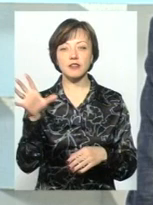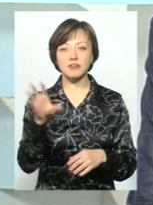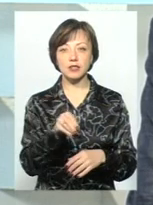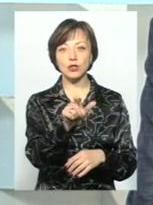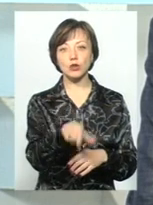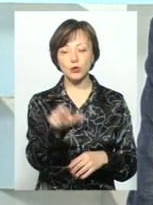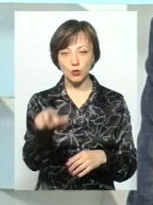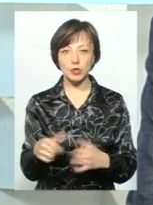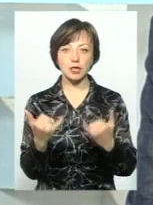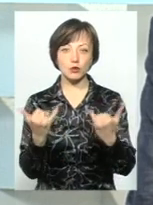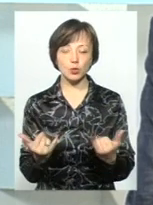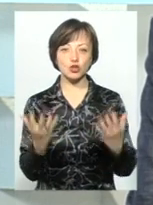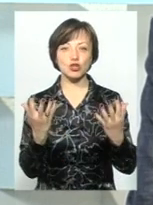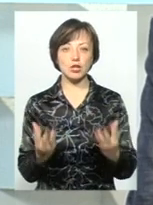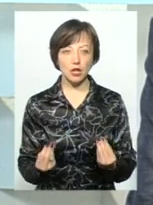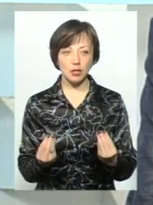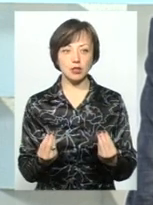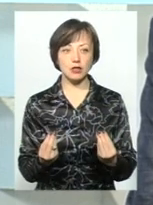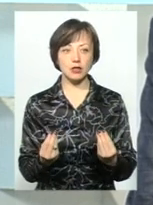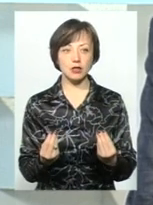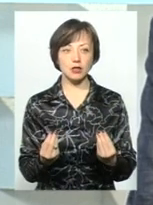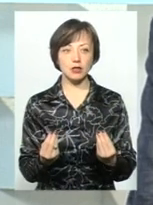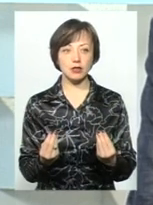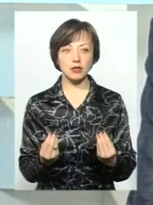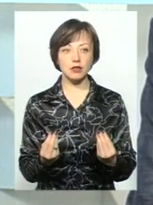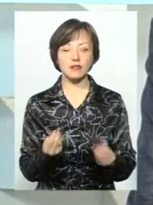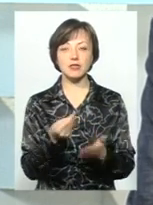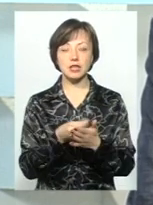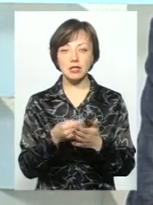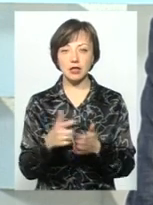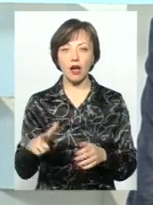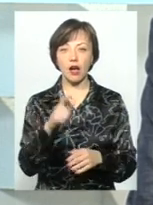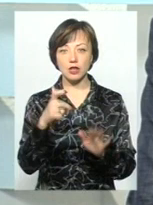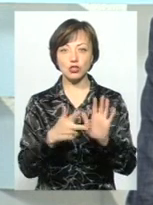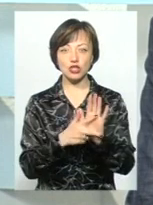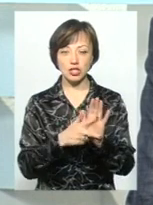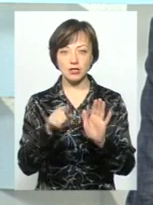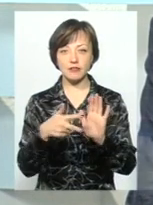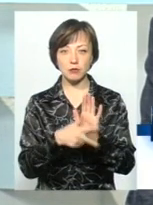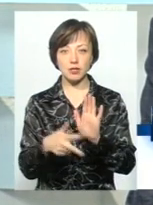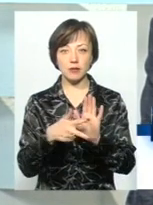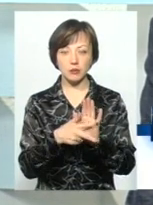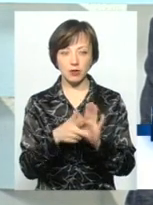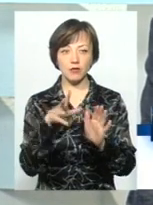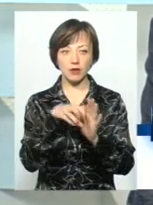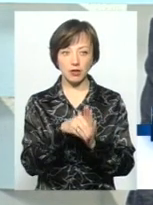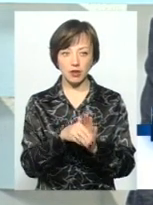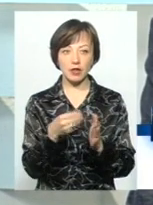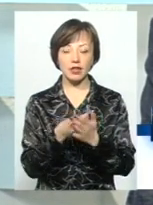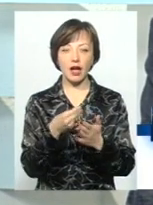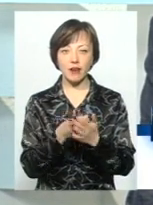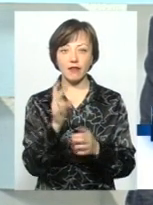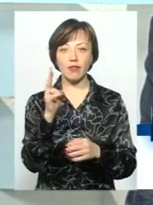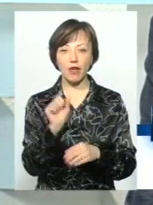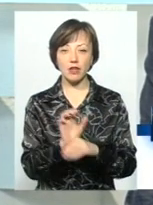споживачі на сьогоднішній день, щоб розуміли, вони в ціні газу 6,88, там і передбачений тариф на